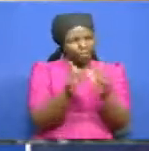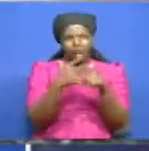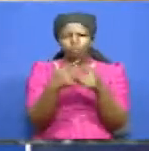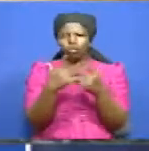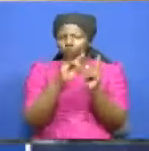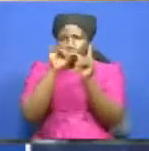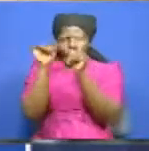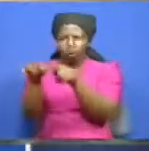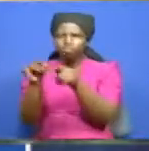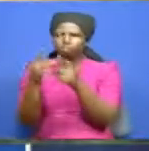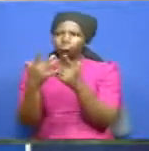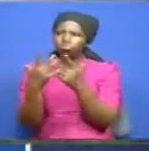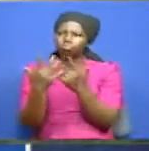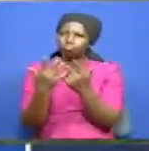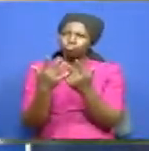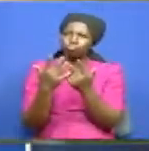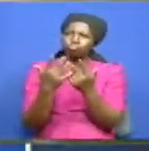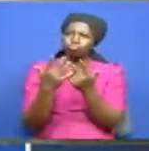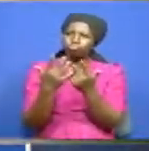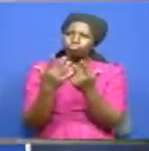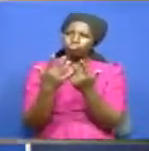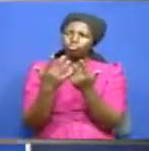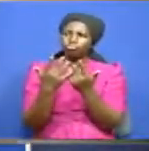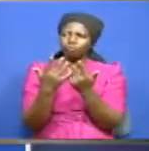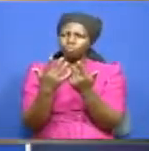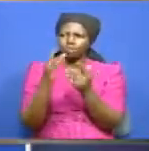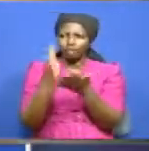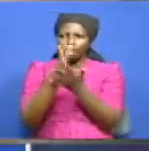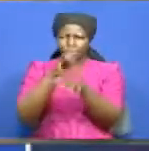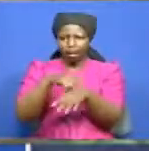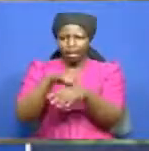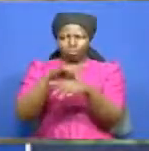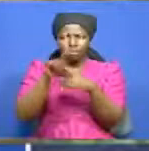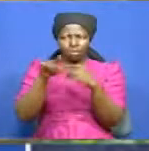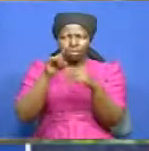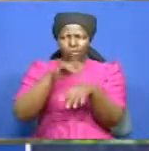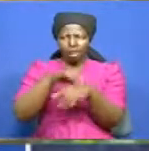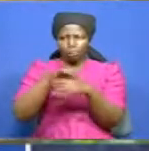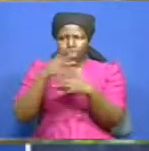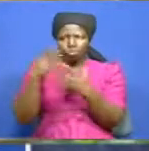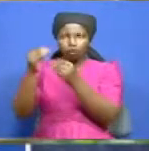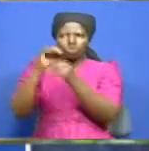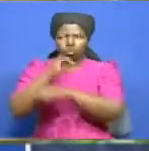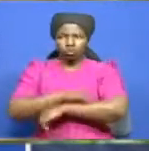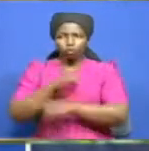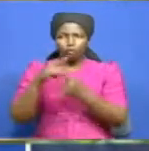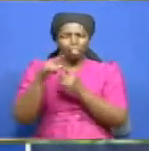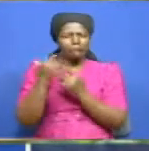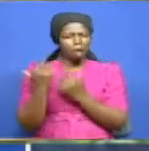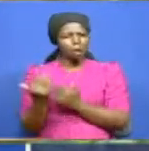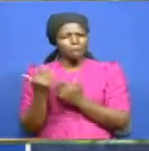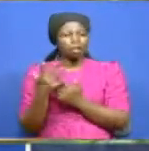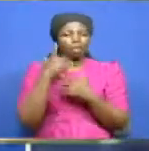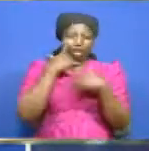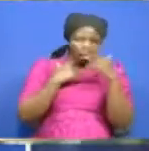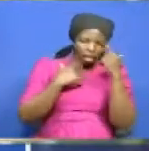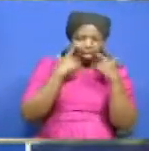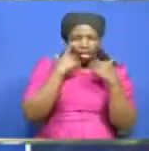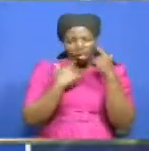unakuja ndio unamvisha tena. Sasa zingine imeshafika time ya kwenda shuleni. Amekata yeye bado analia, hata anataka